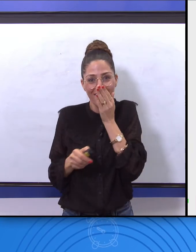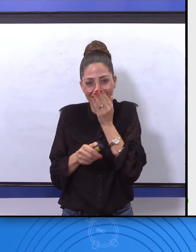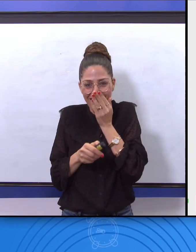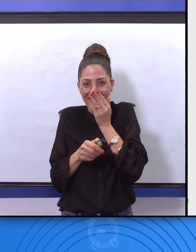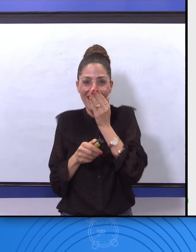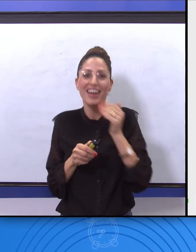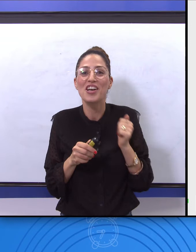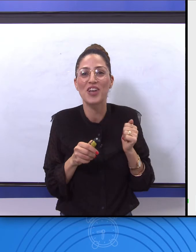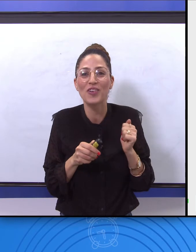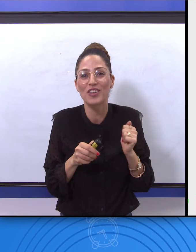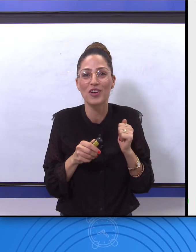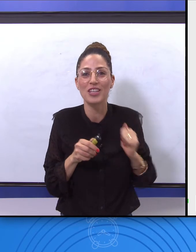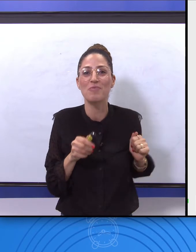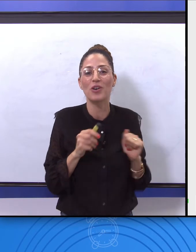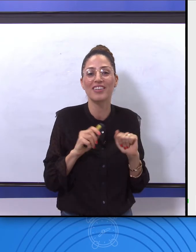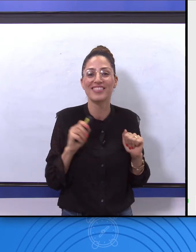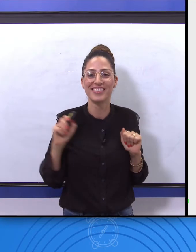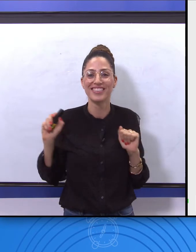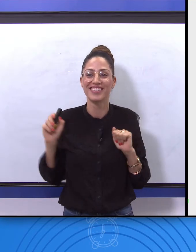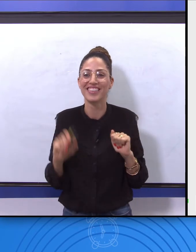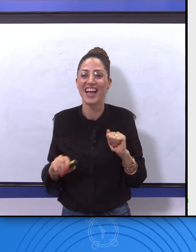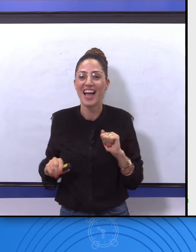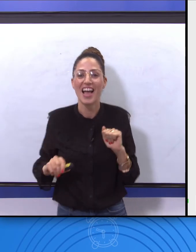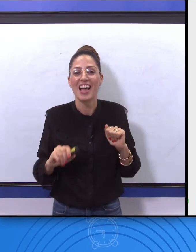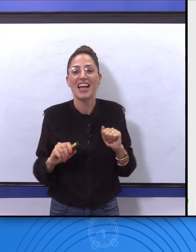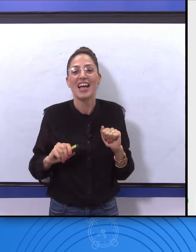המקרר. השארנו לו טביעות אצבעות.